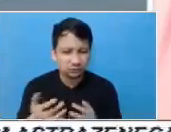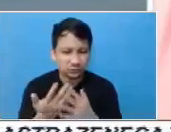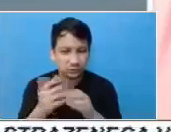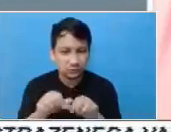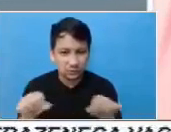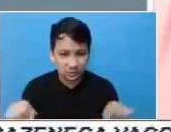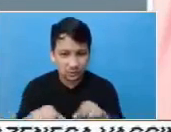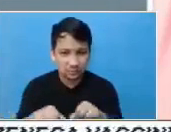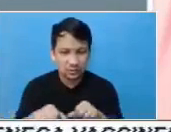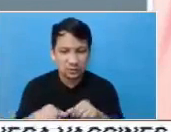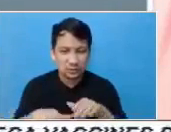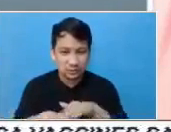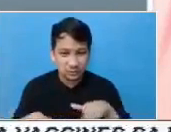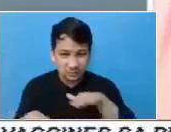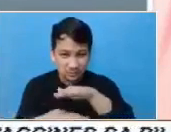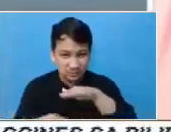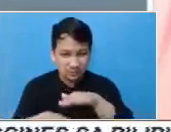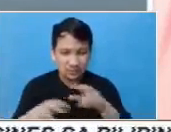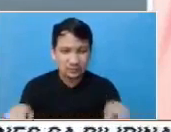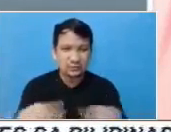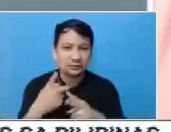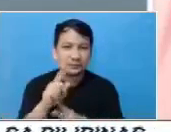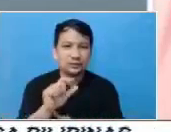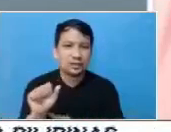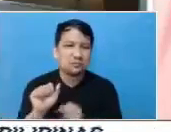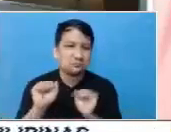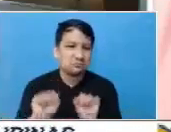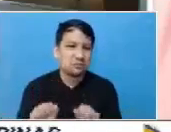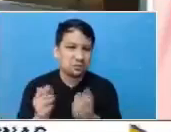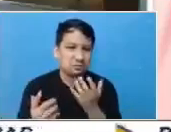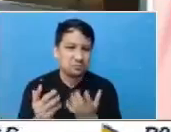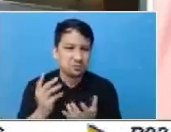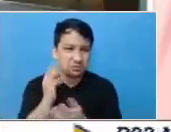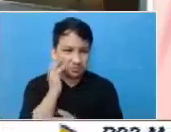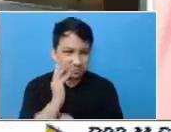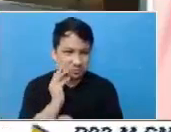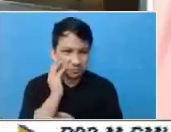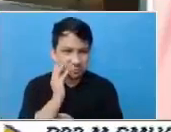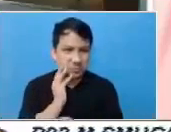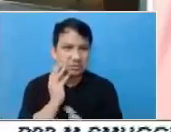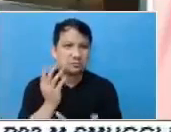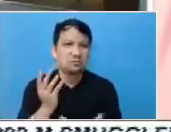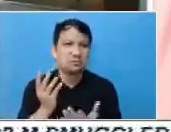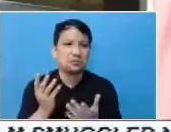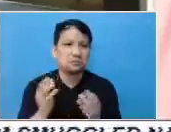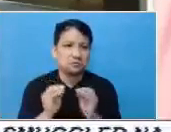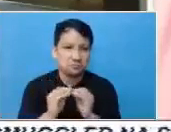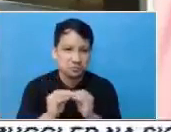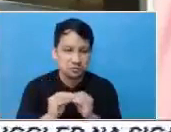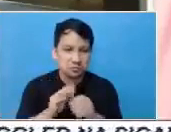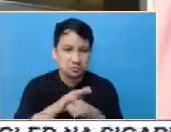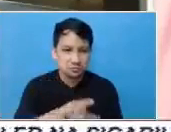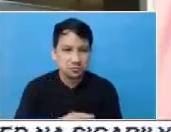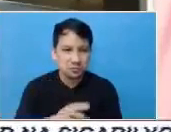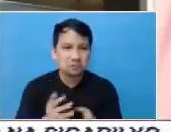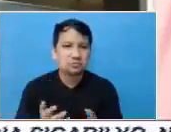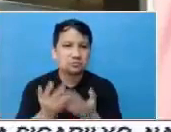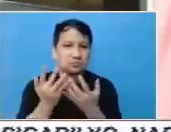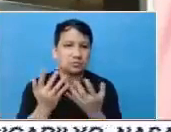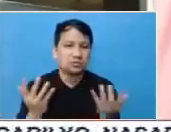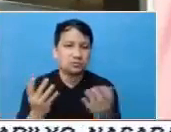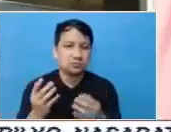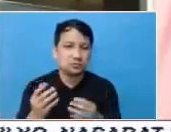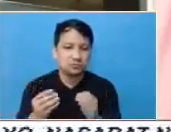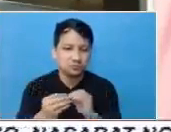mga bahay at stay indoors muna. Nabanggit yung sulfur. Itong smog na naranasan ho natin, nakikita natin sa Metro Manila at